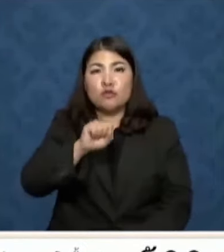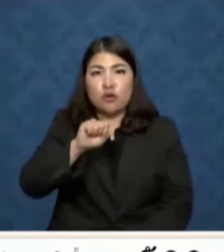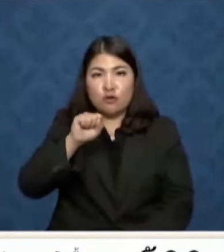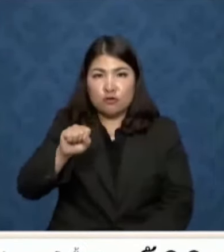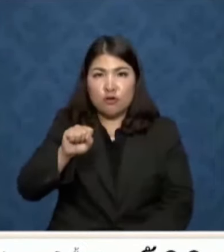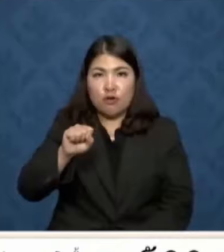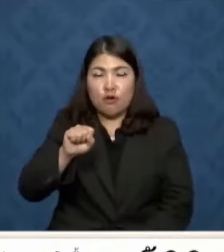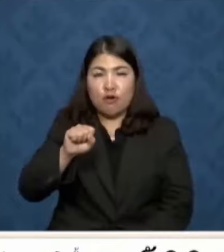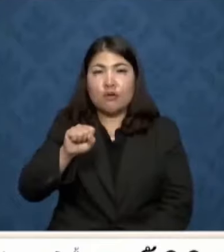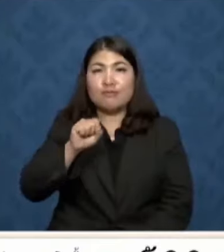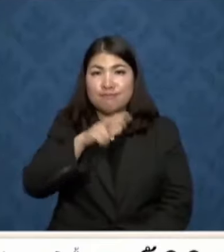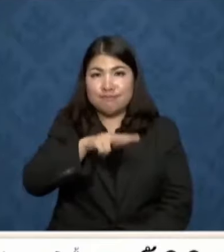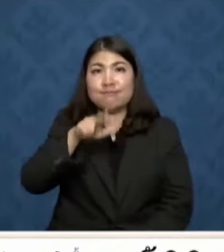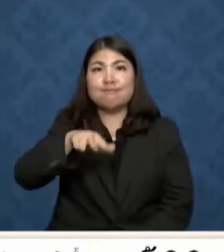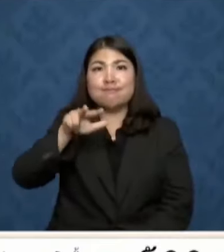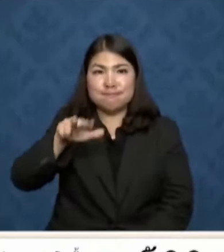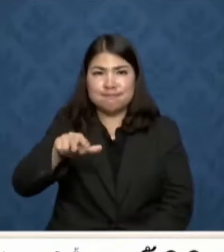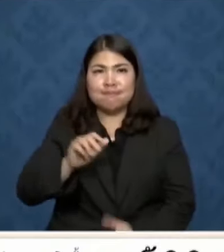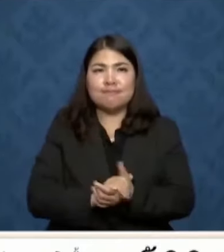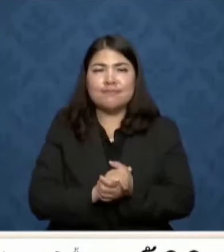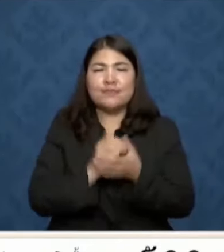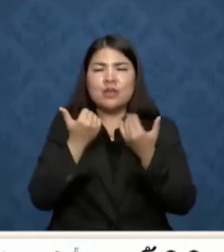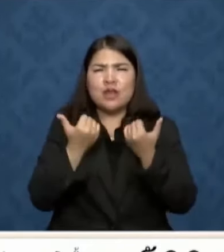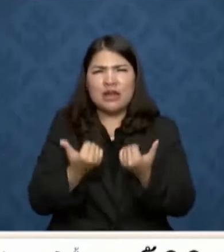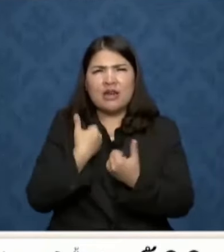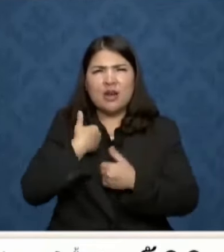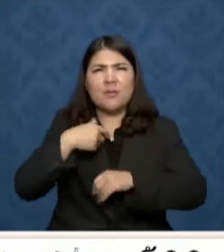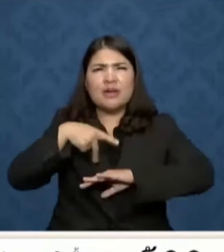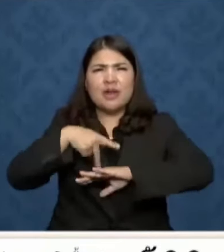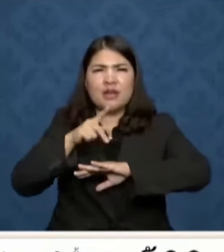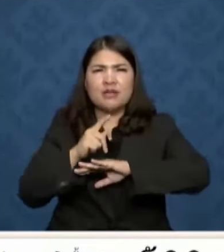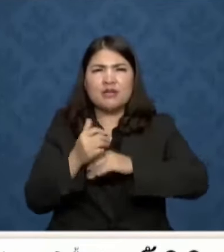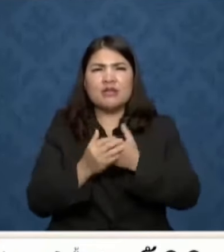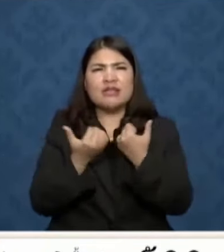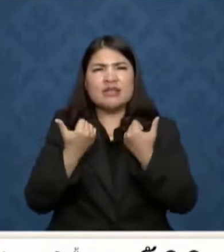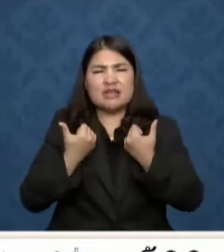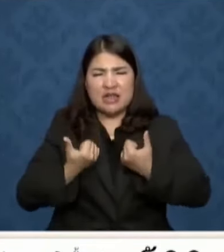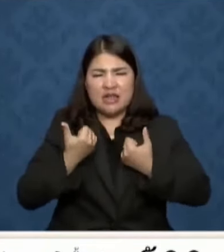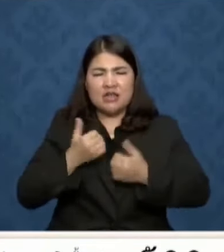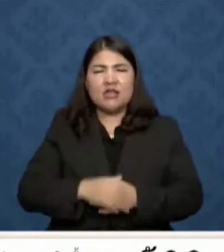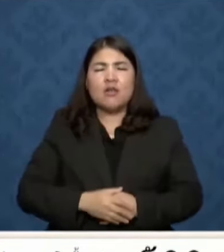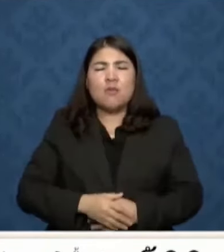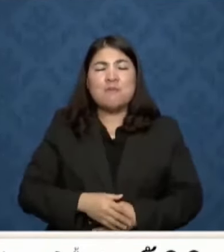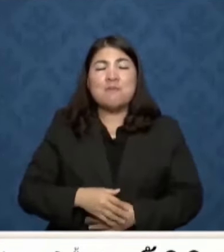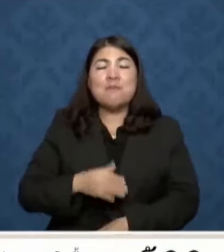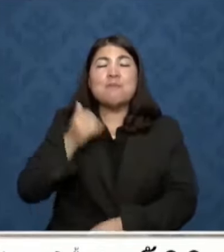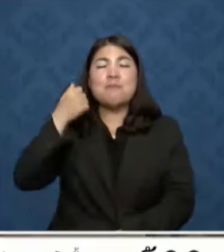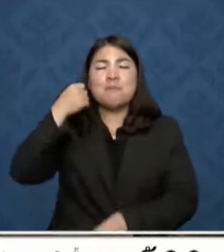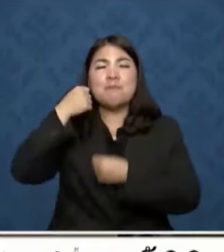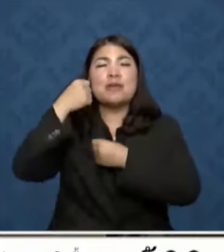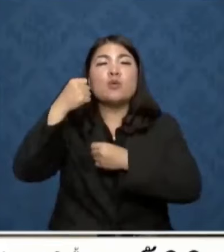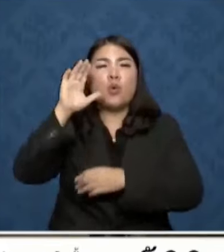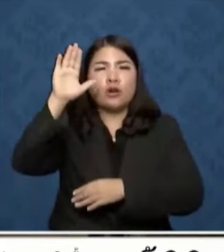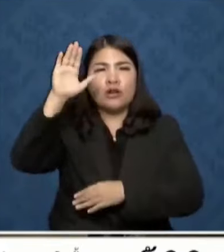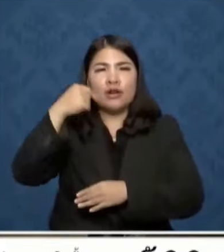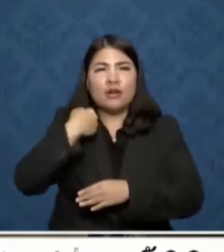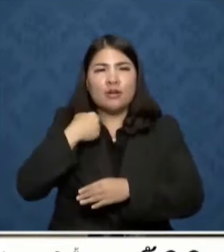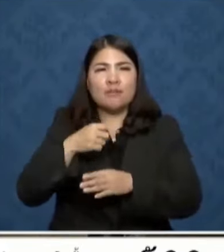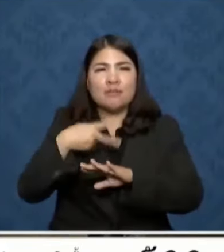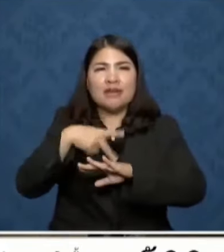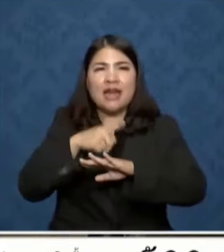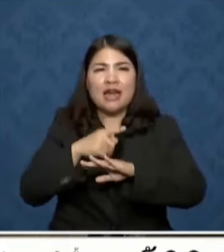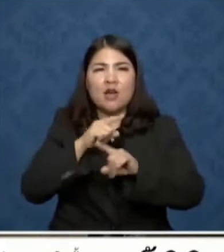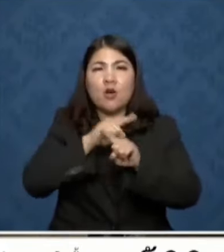่อขับท่านัท่านประทานนะคะ ดีฉันขอประทวงทประทานในขอ 9